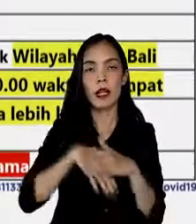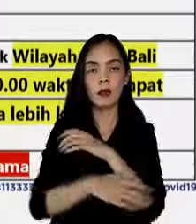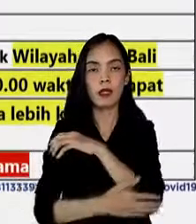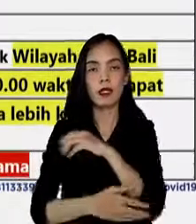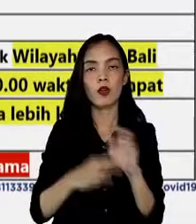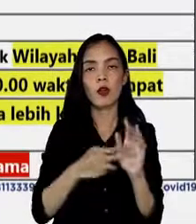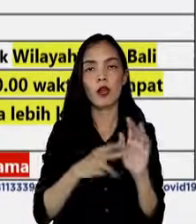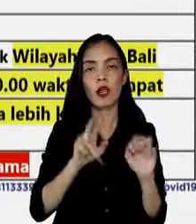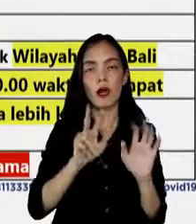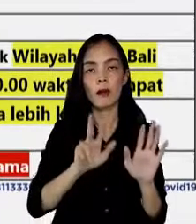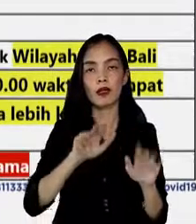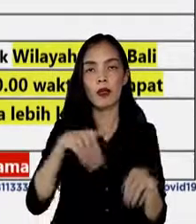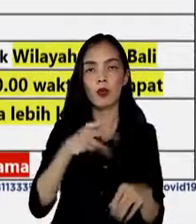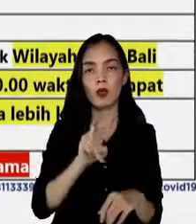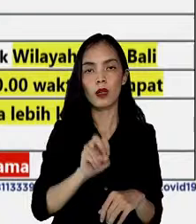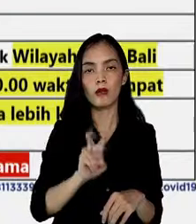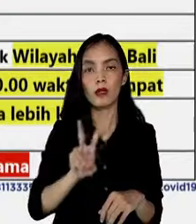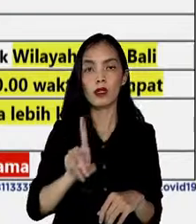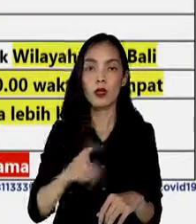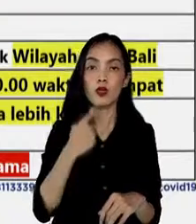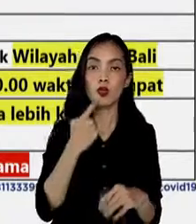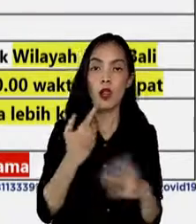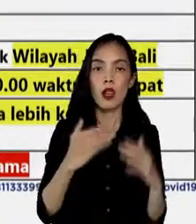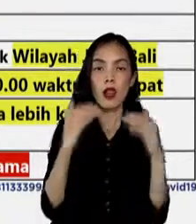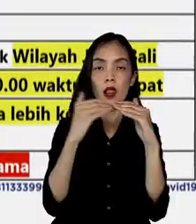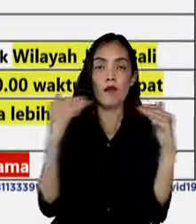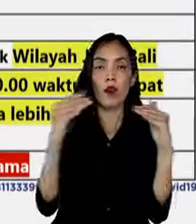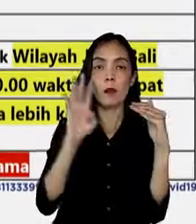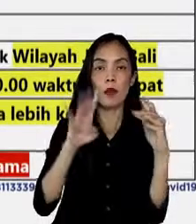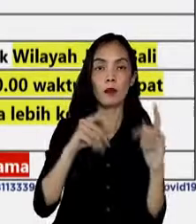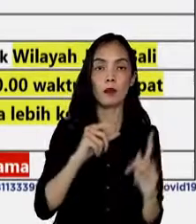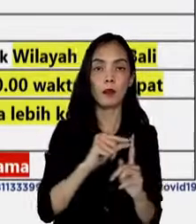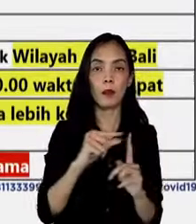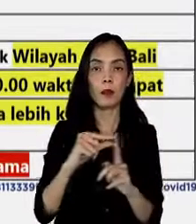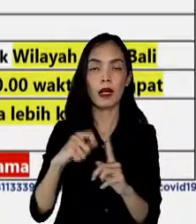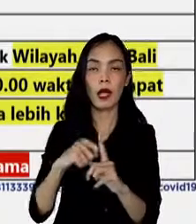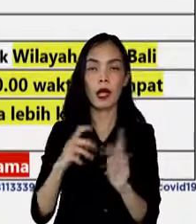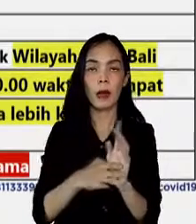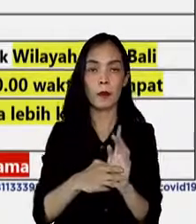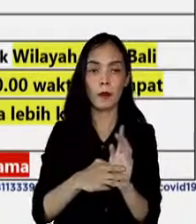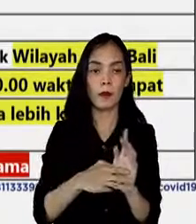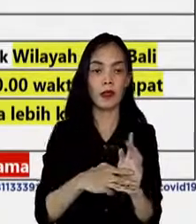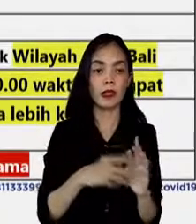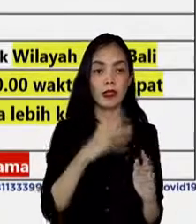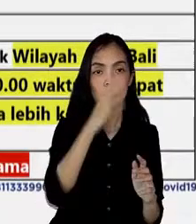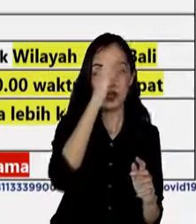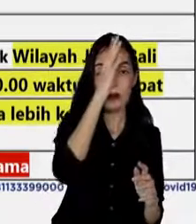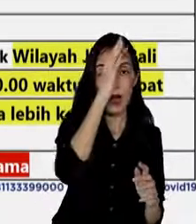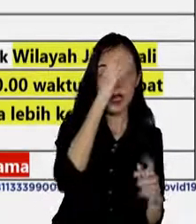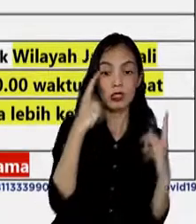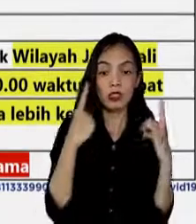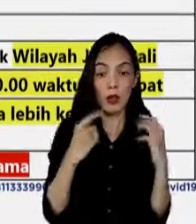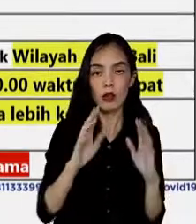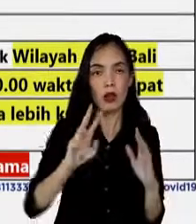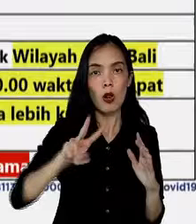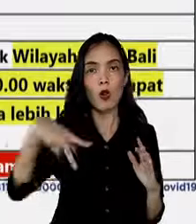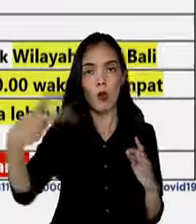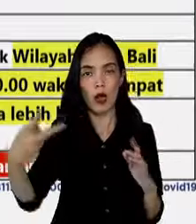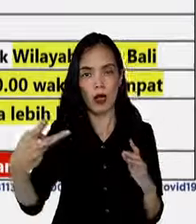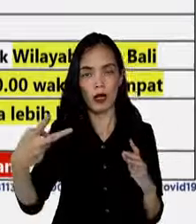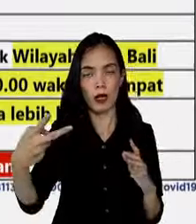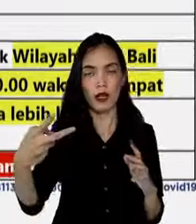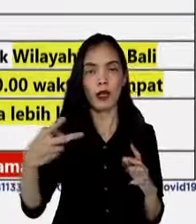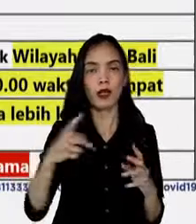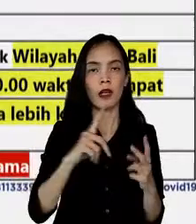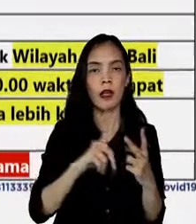Tahun 2021 terkait ppkm level 4 di daerah non Jawa Bali Hai sedangkan instruksi